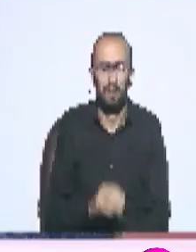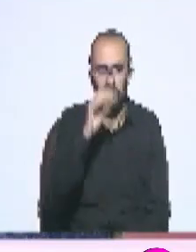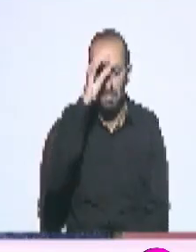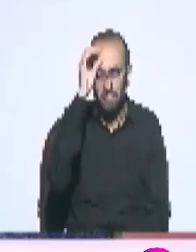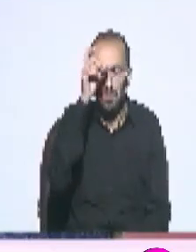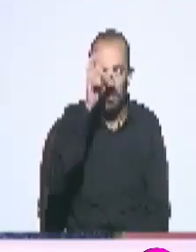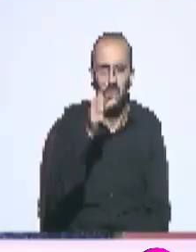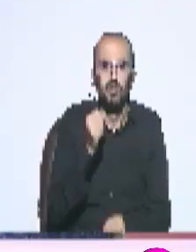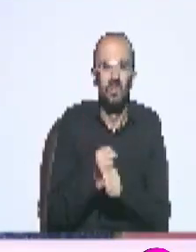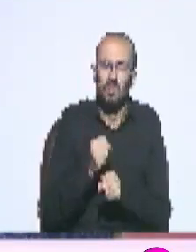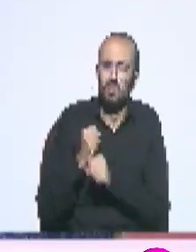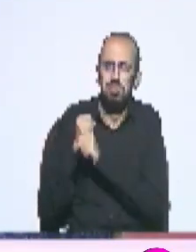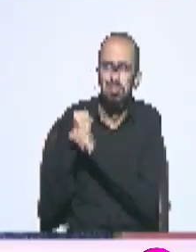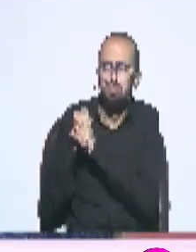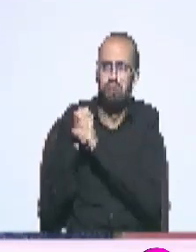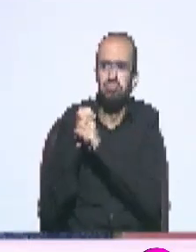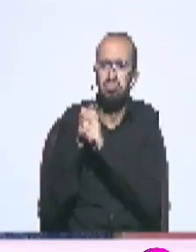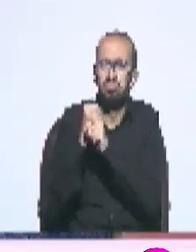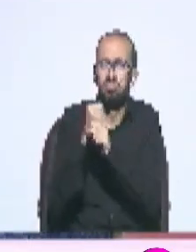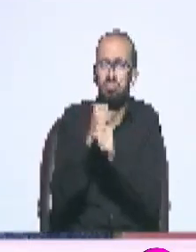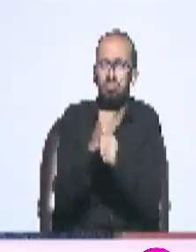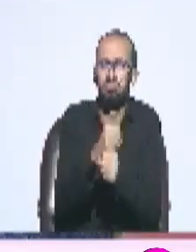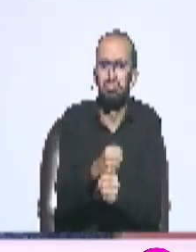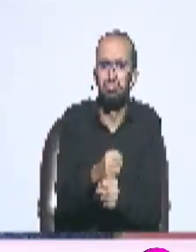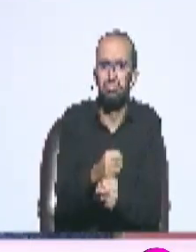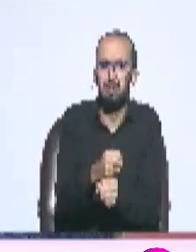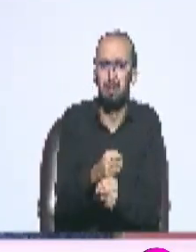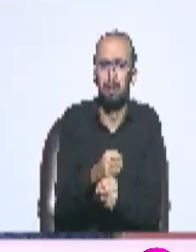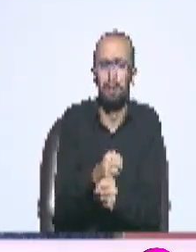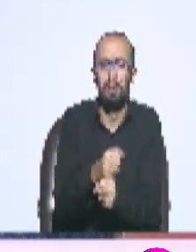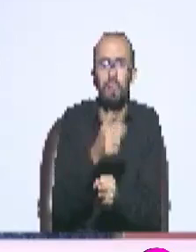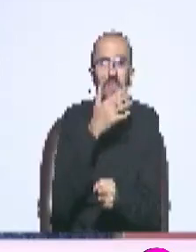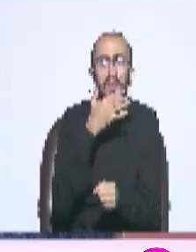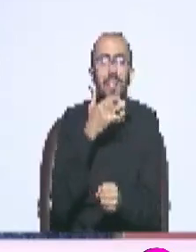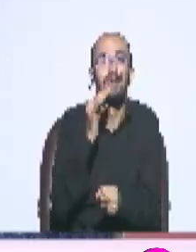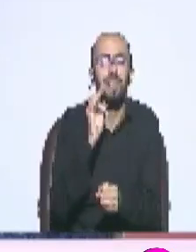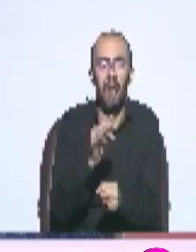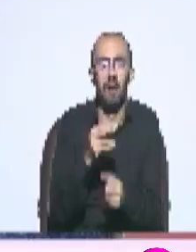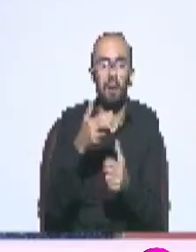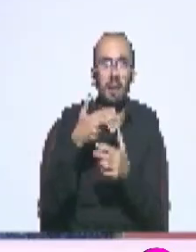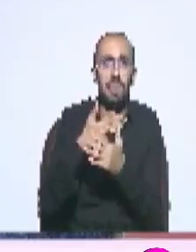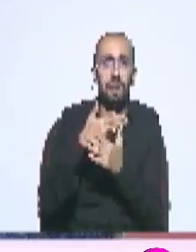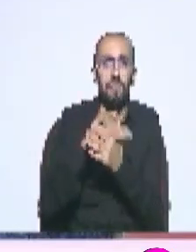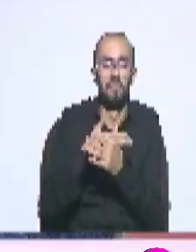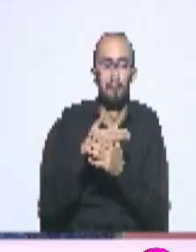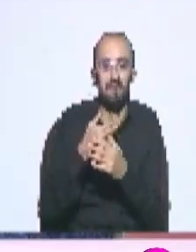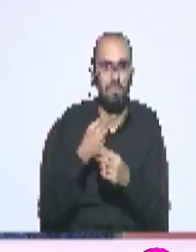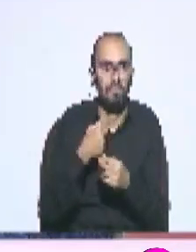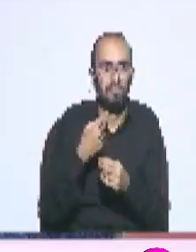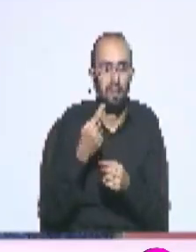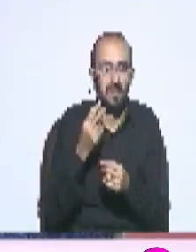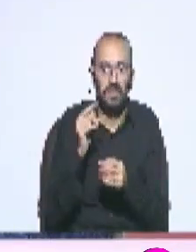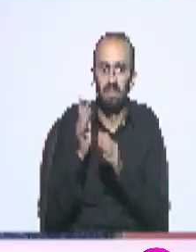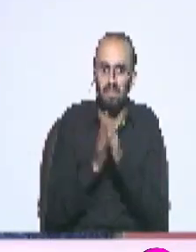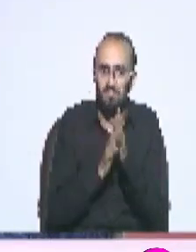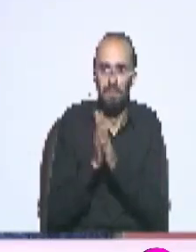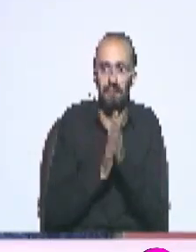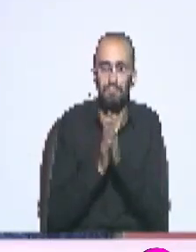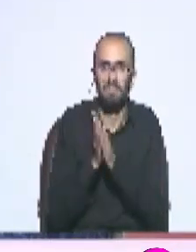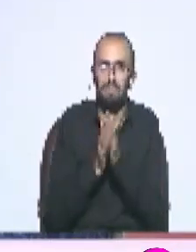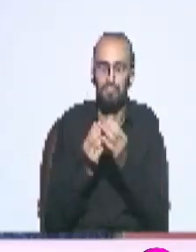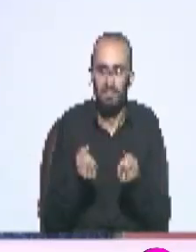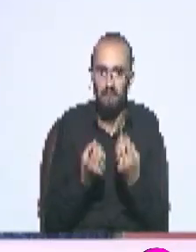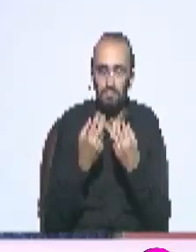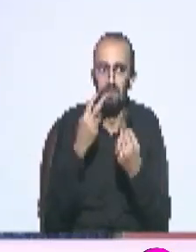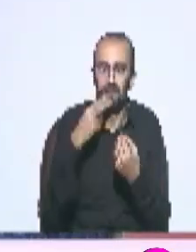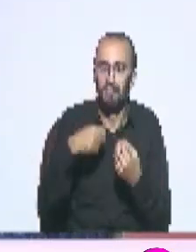في الشغل فتره طويله جدا وده ما بيحصلش وهي حاجه عامله زي الوقود بالنسبه له مش قادر يعيش من من غير هذا النوع